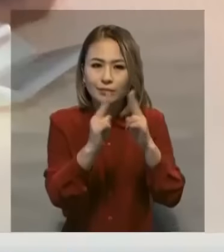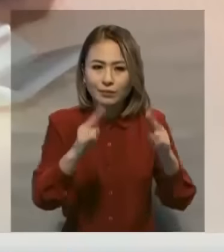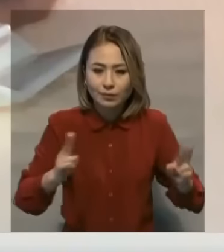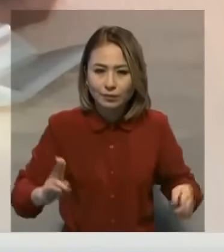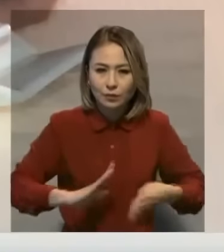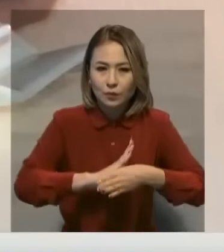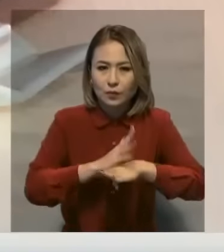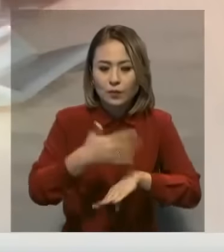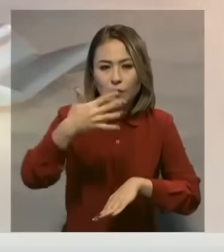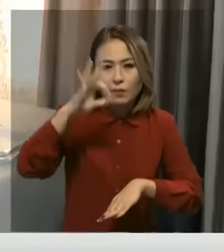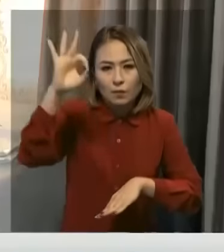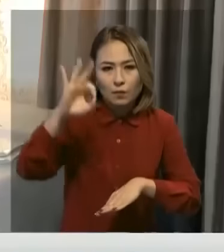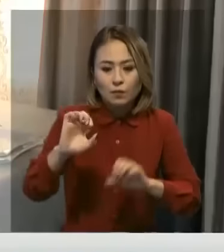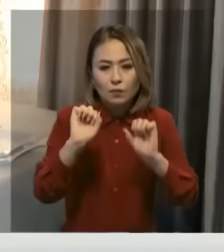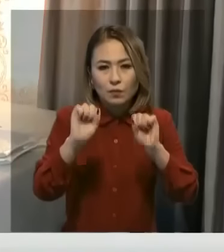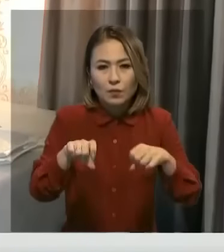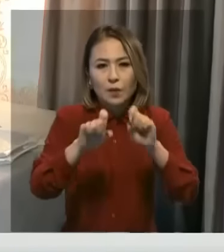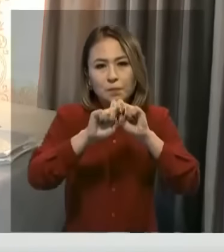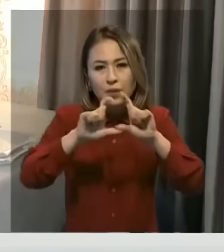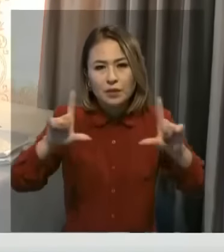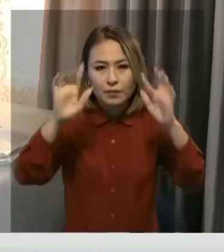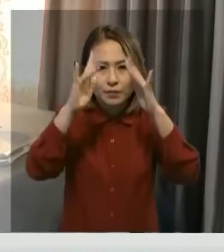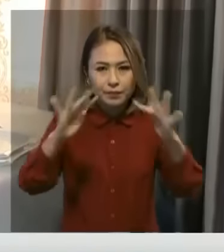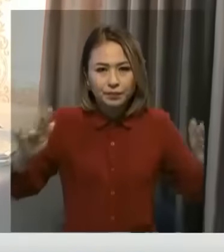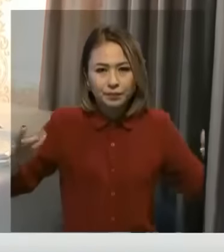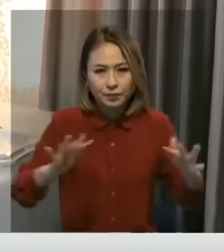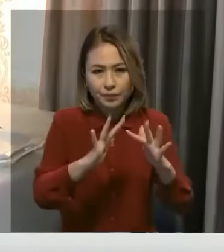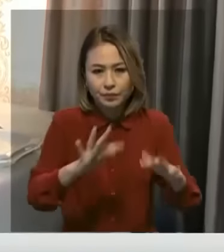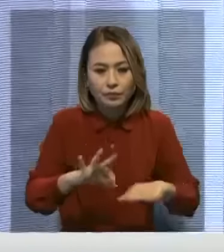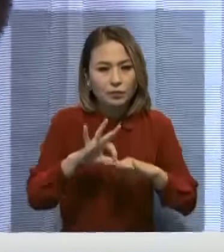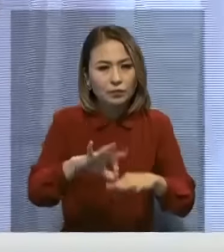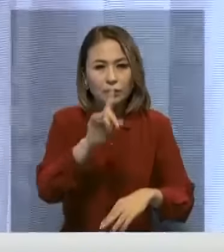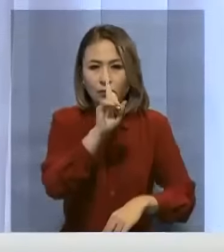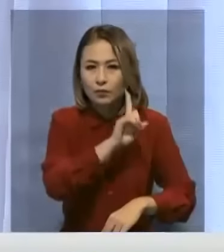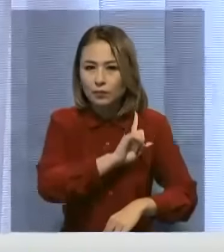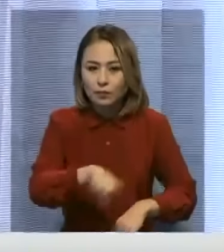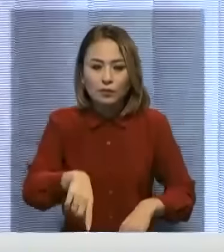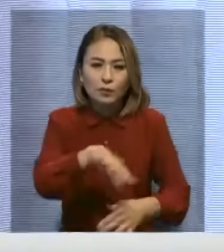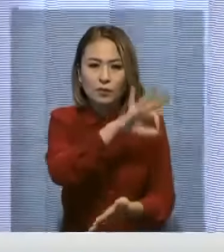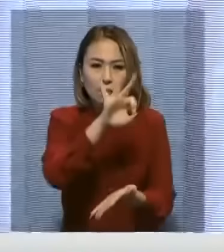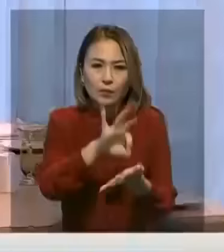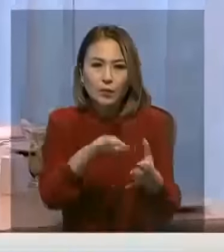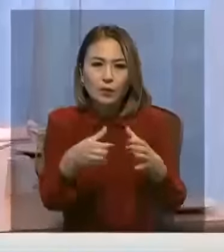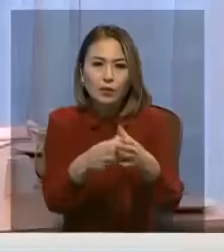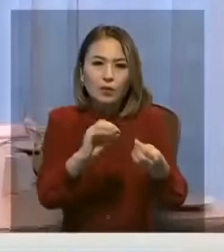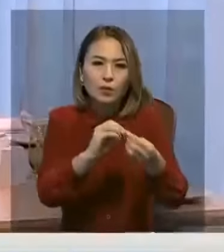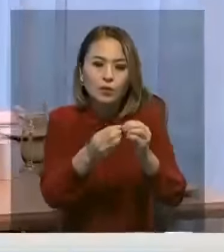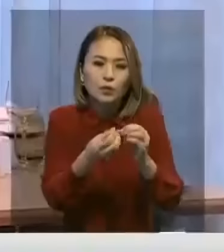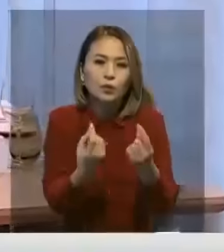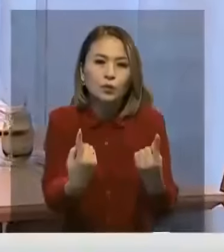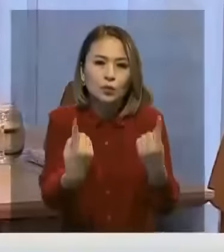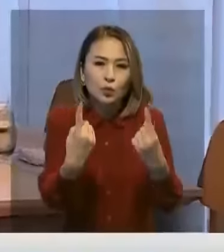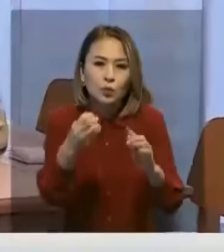нысандардағы меймандар саны 50%-тен аспауы тиіс. Мектептерде шырша кештері өткізілмейді. Мұндағы мақсат